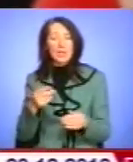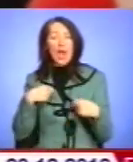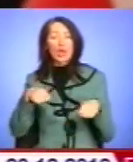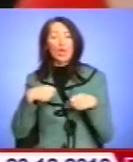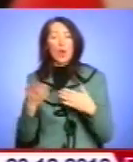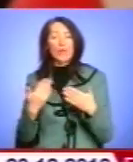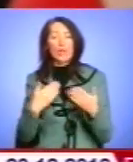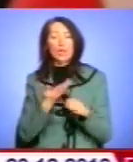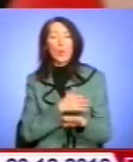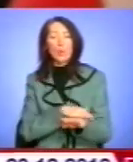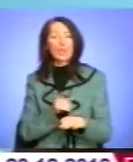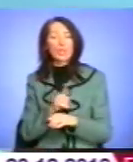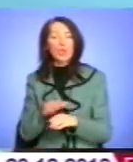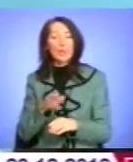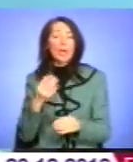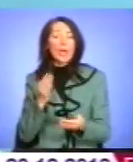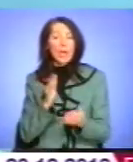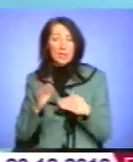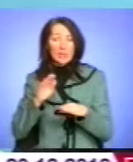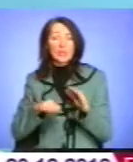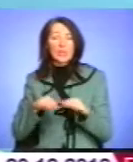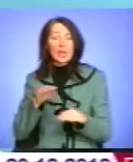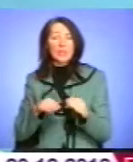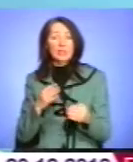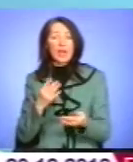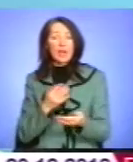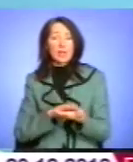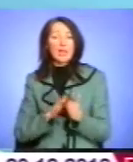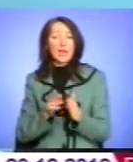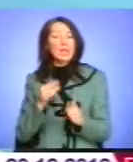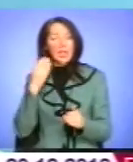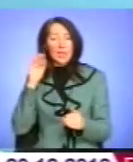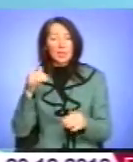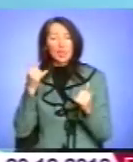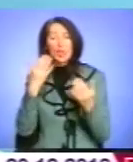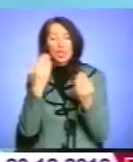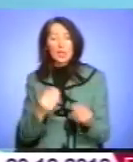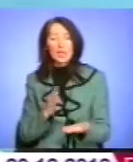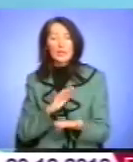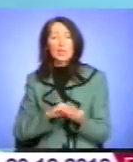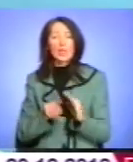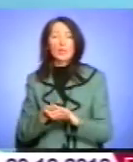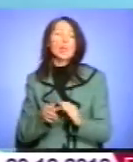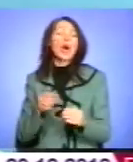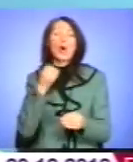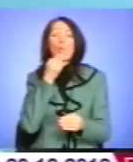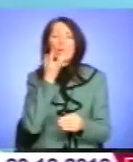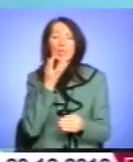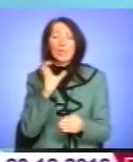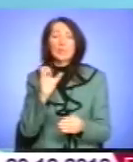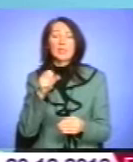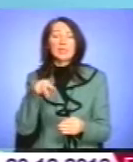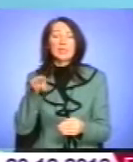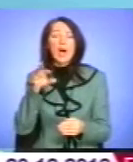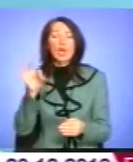Тернопільщиною складаються якнайкраще. На сьогоднішній день в нас склалось позитивне сальдо торгівлі з Польщею. Це